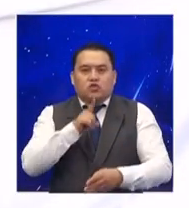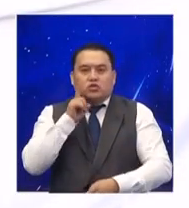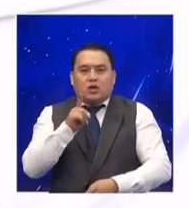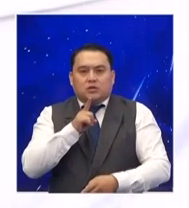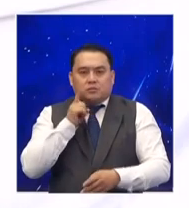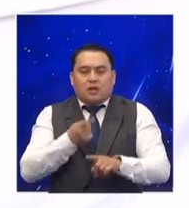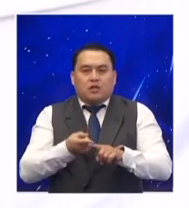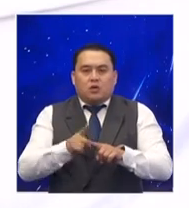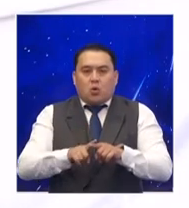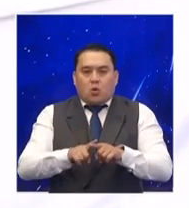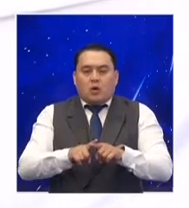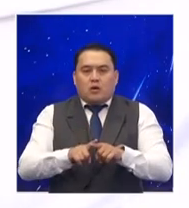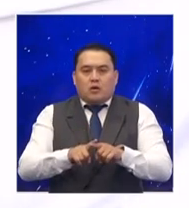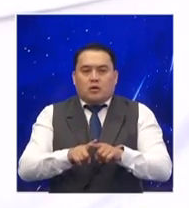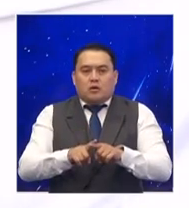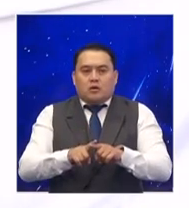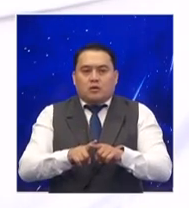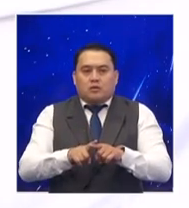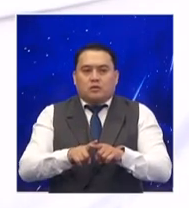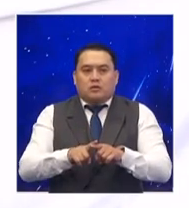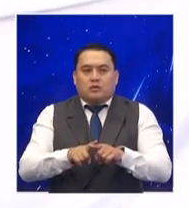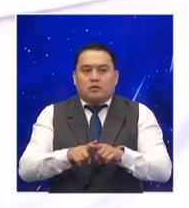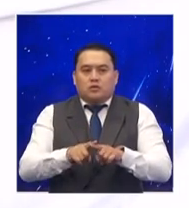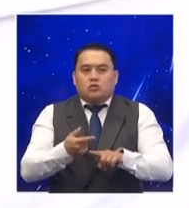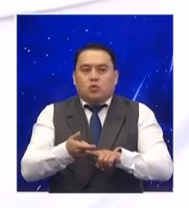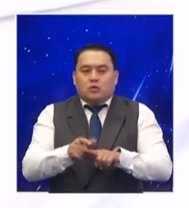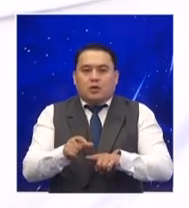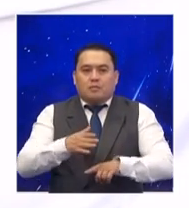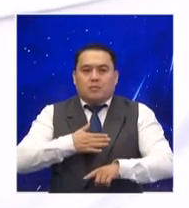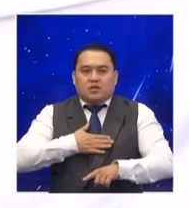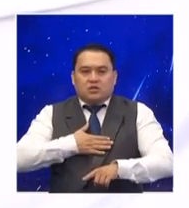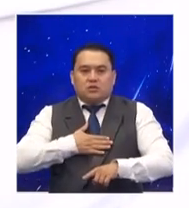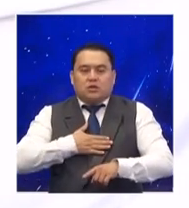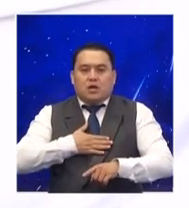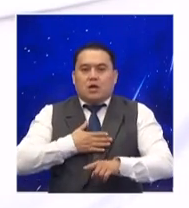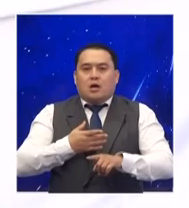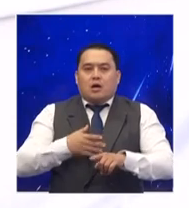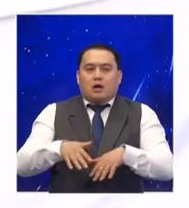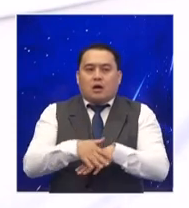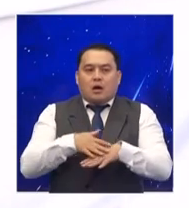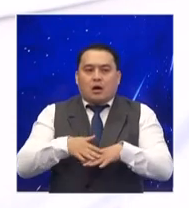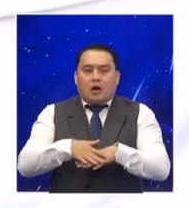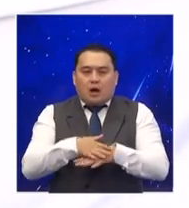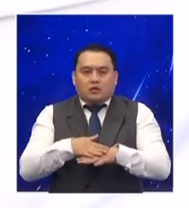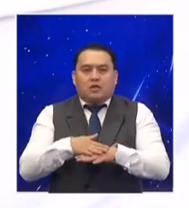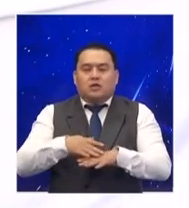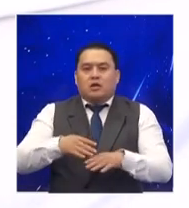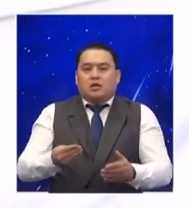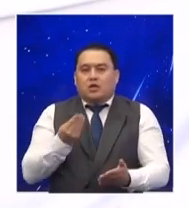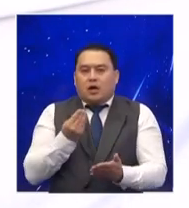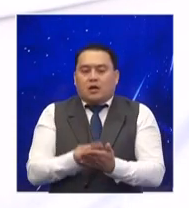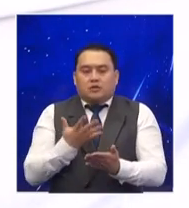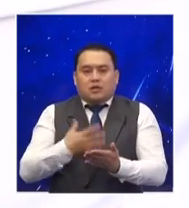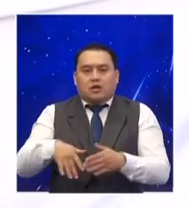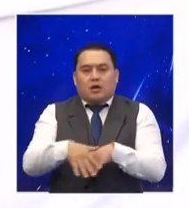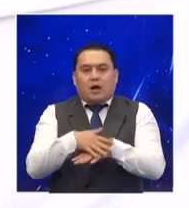жазады, озған ел тарихын таспен жазады дейді. Жаспен жазған ел қанжылык дейді. Таспен жазған